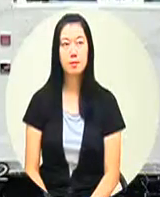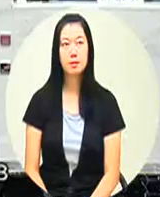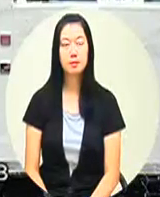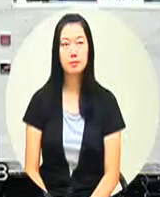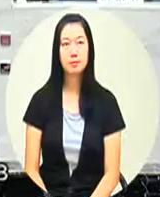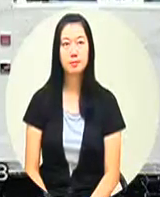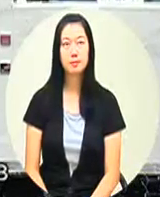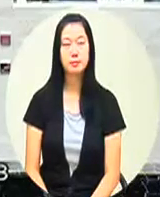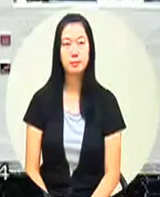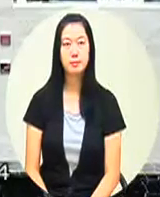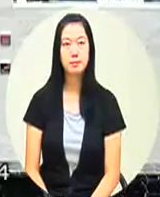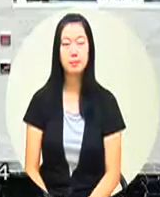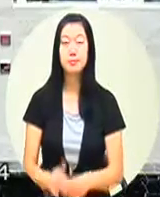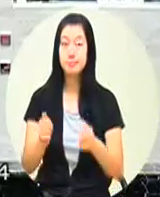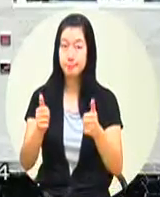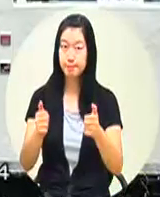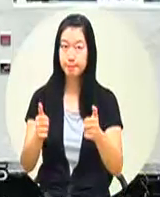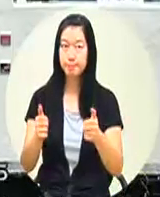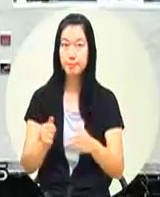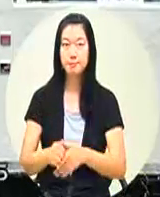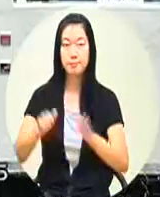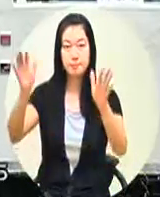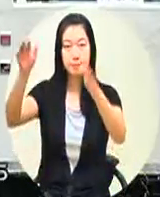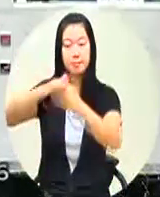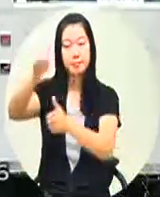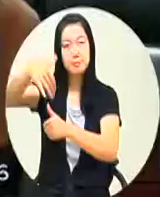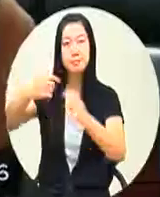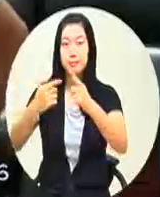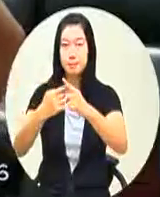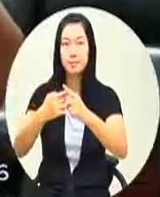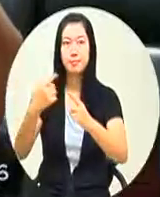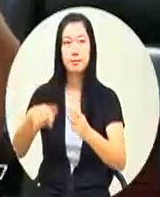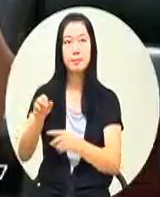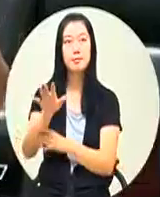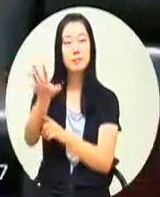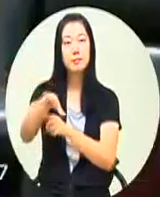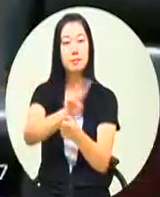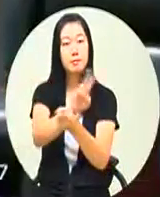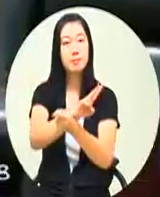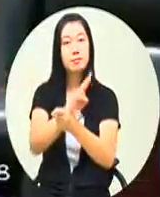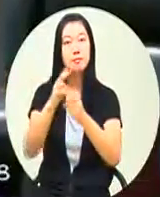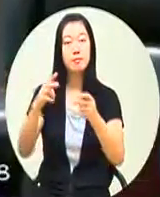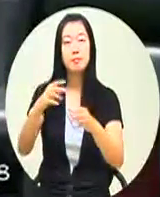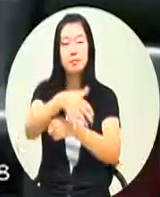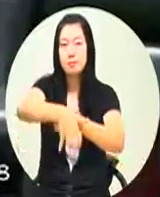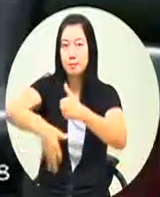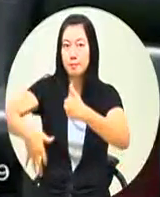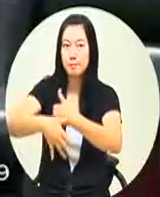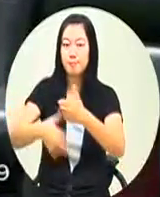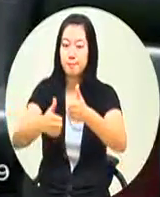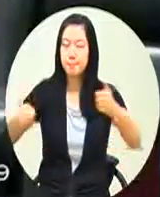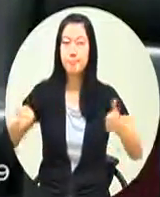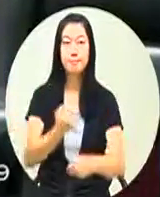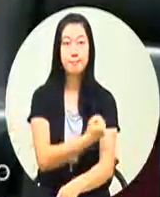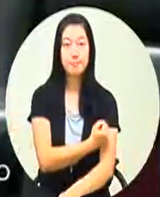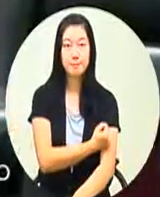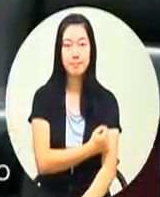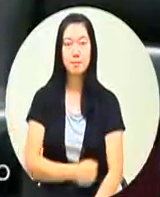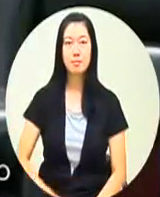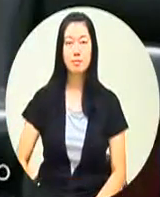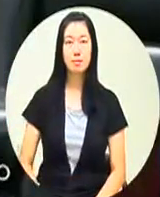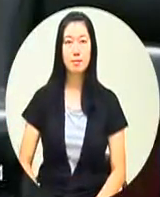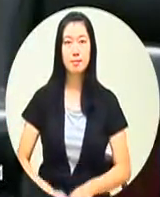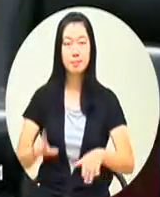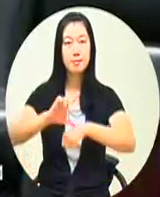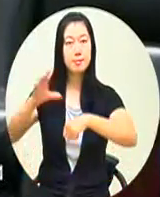喂，谢谢召集人，还有农林小组的首长、主管大家辛苦了哈。我想今天利用这个